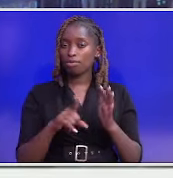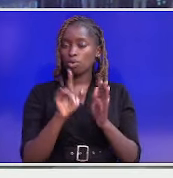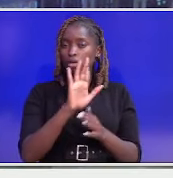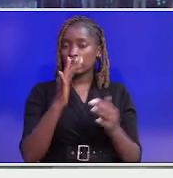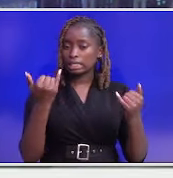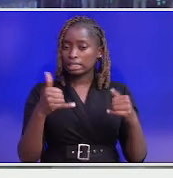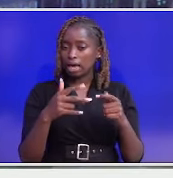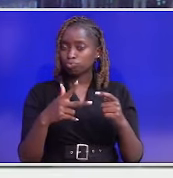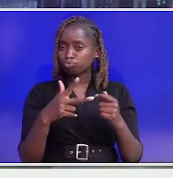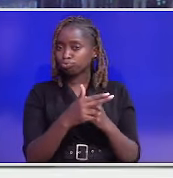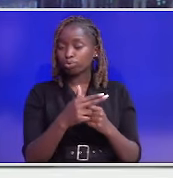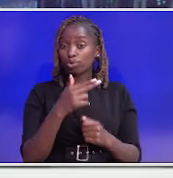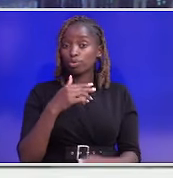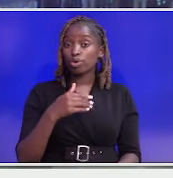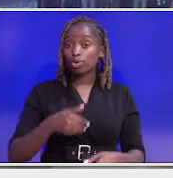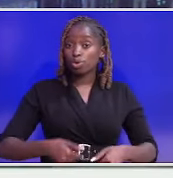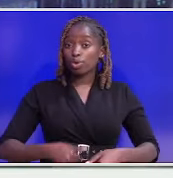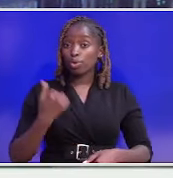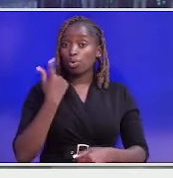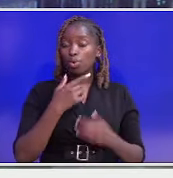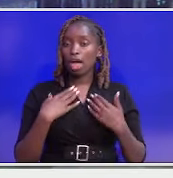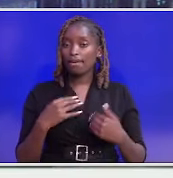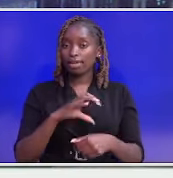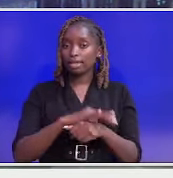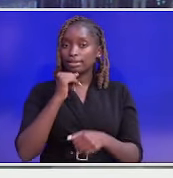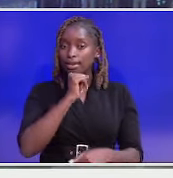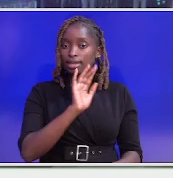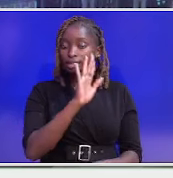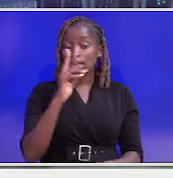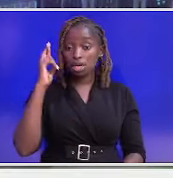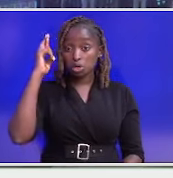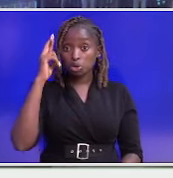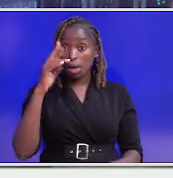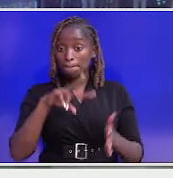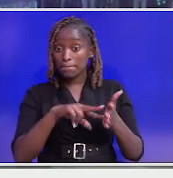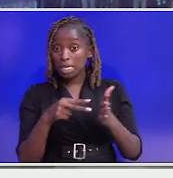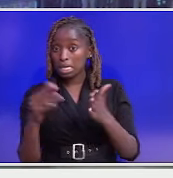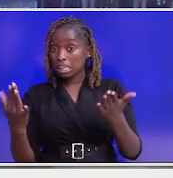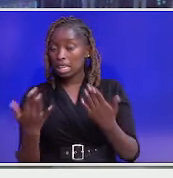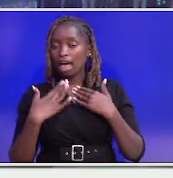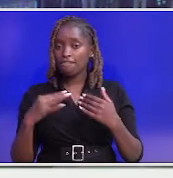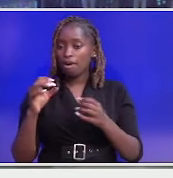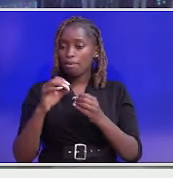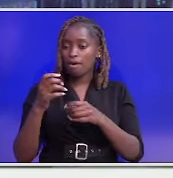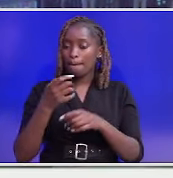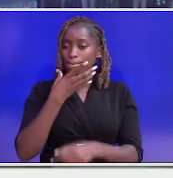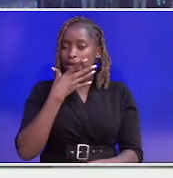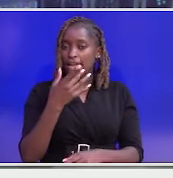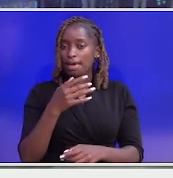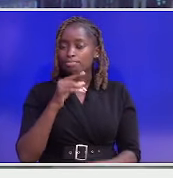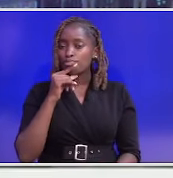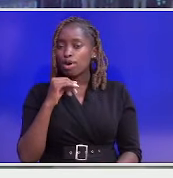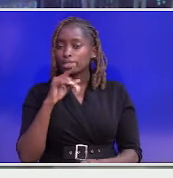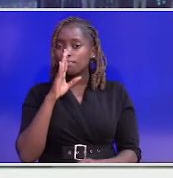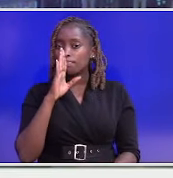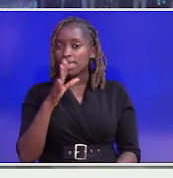kuwatahiri vijana wanaobalehe, ambayo ina maana ya kuwahamisha au kuwahamasisha kutoka kwa vulana na kuwa wanaume. Mwanahabari